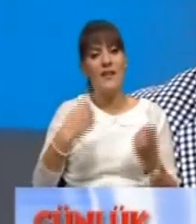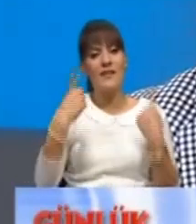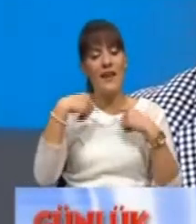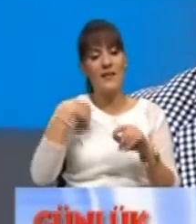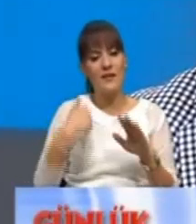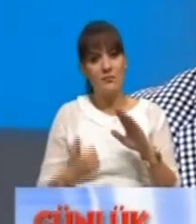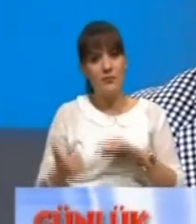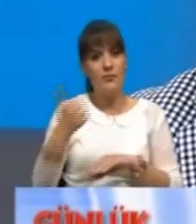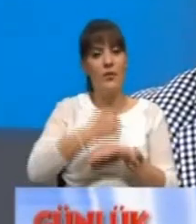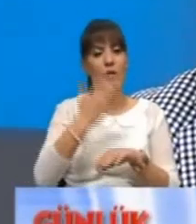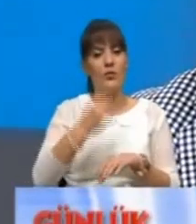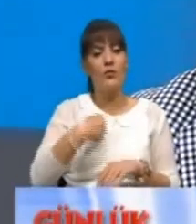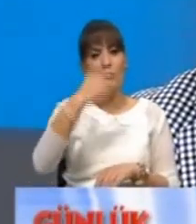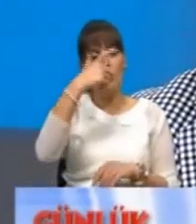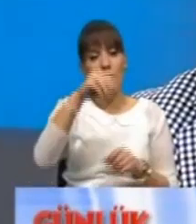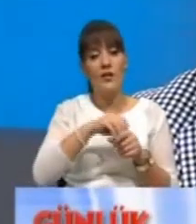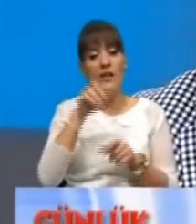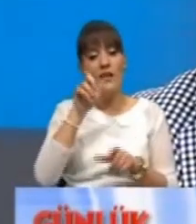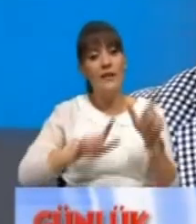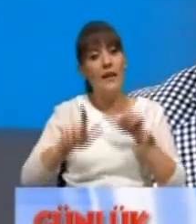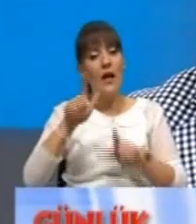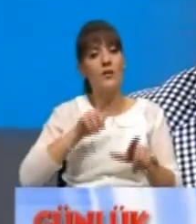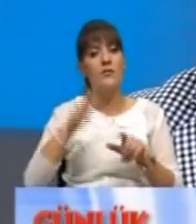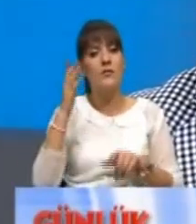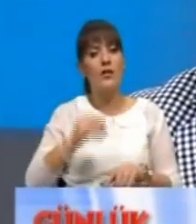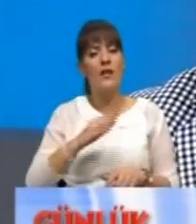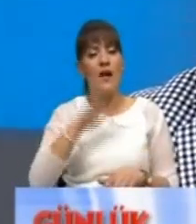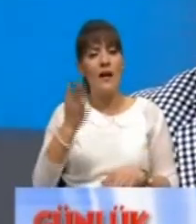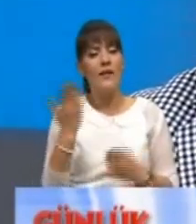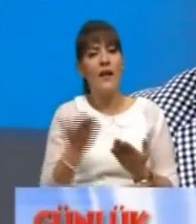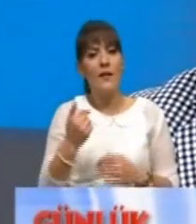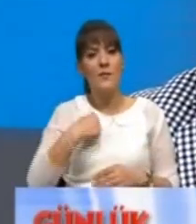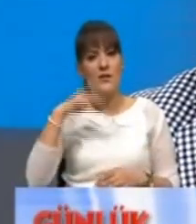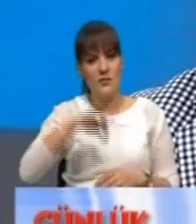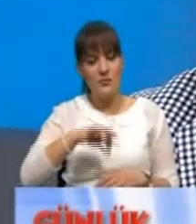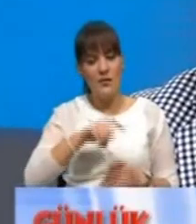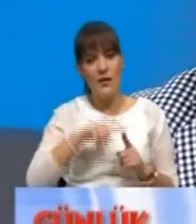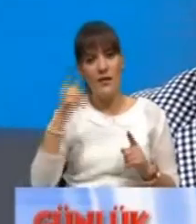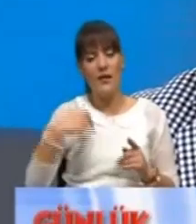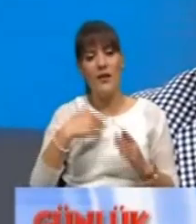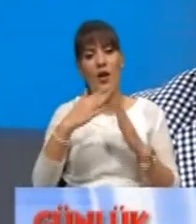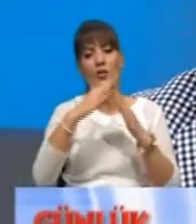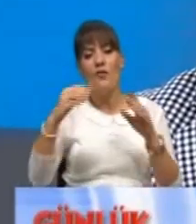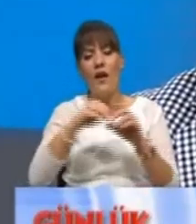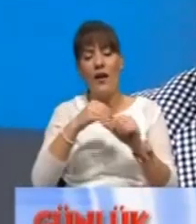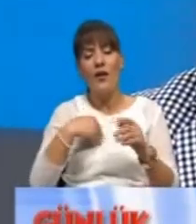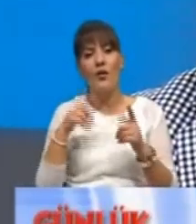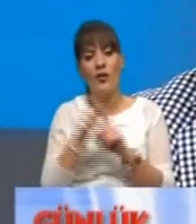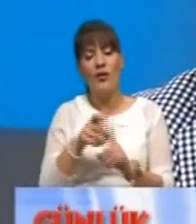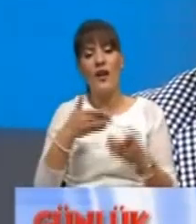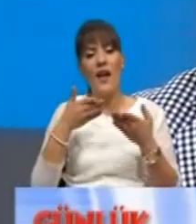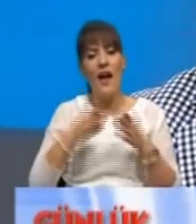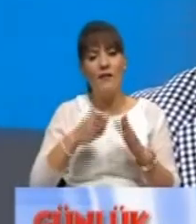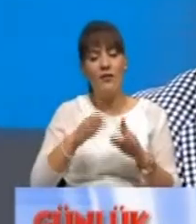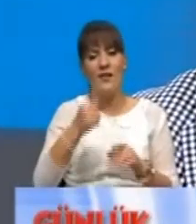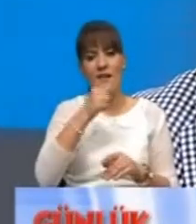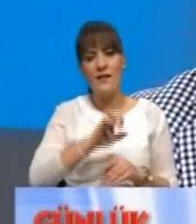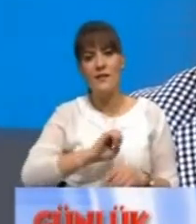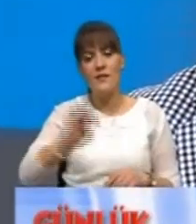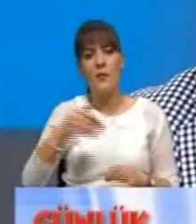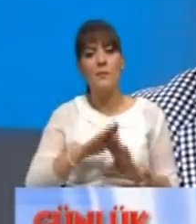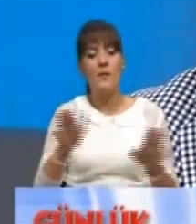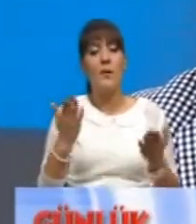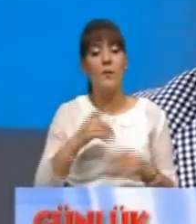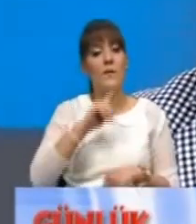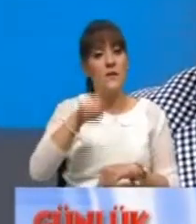bir pozisyona gelince de Türkiye'nin ihtiyacı olan, her ne kadar biz şu ana kadar sadece yuvaları koruyoruz, yavruları denize gönderiyoruz, bunu